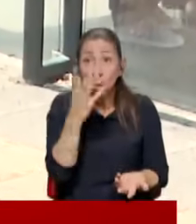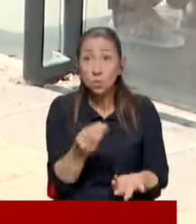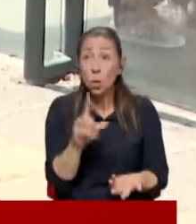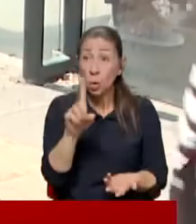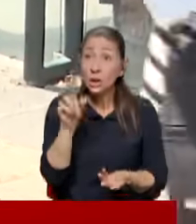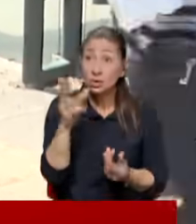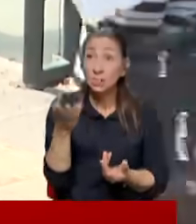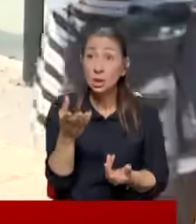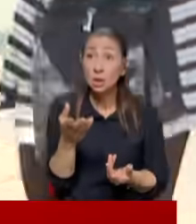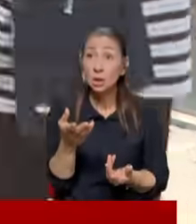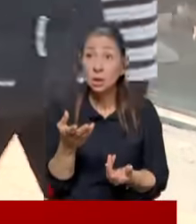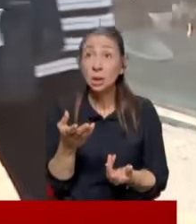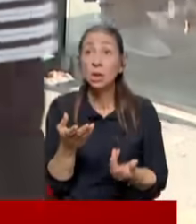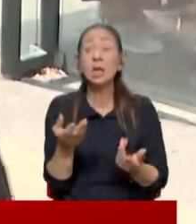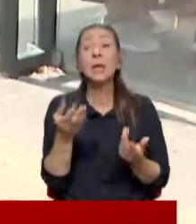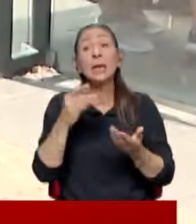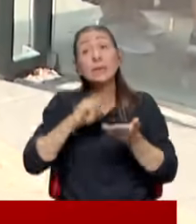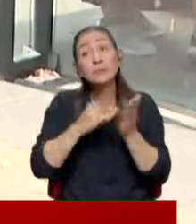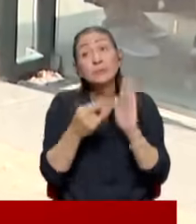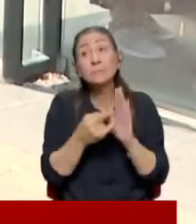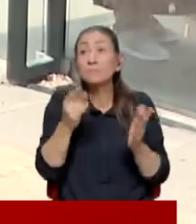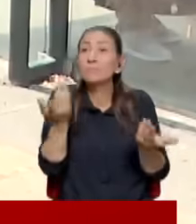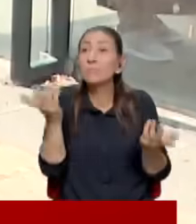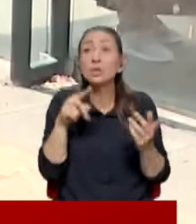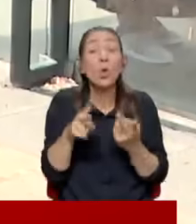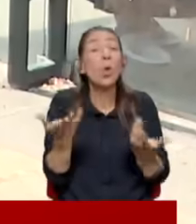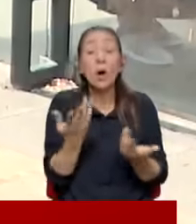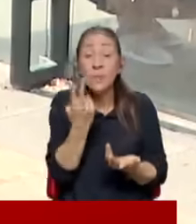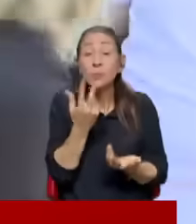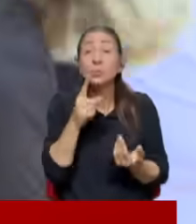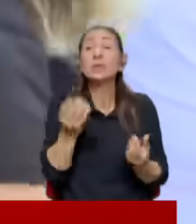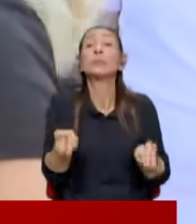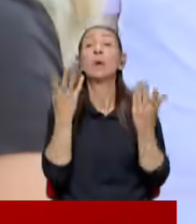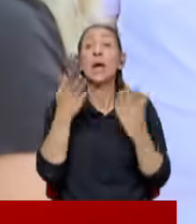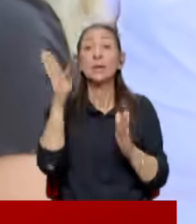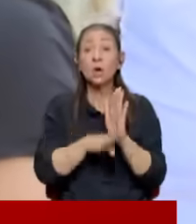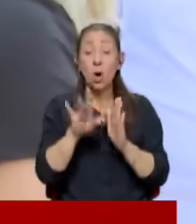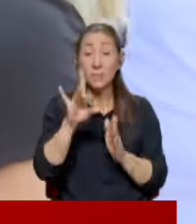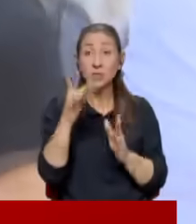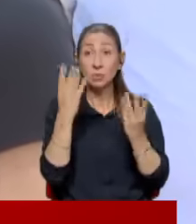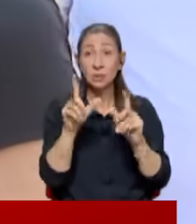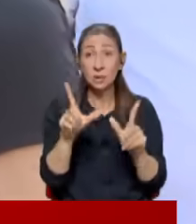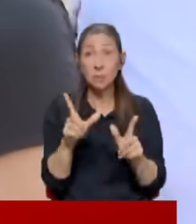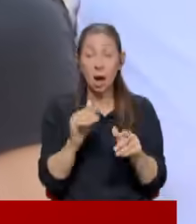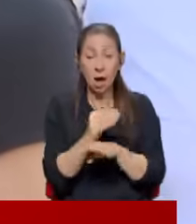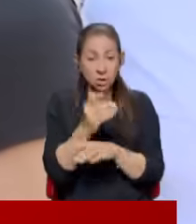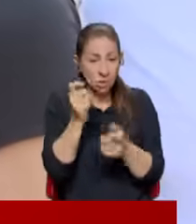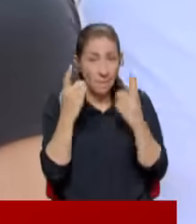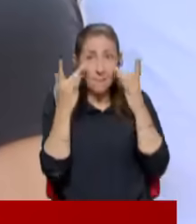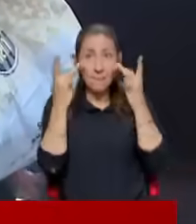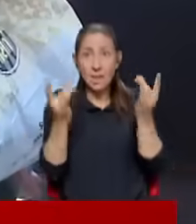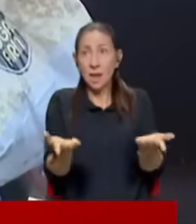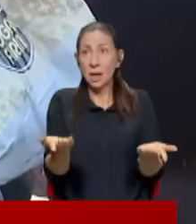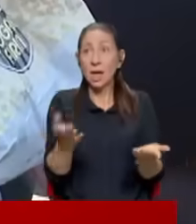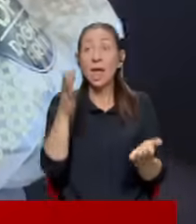10 yetecek mi? Yettiği kadar yiyeceğiz. Ne yapalım yavrum? Yettiği kadar. En düşük 15 olması lazım. Hayat şartları belli,